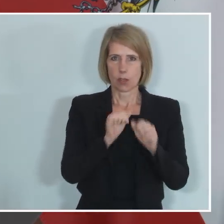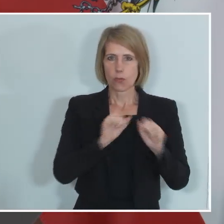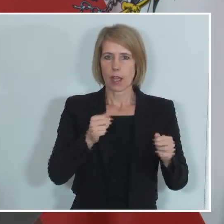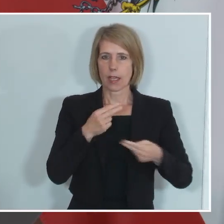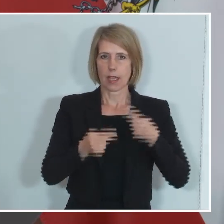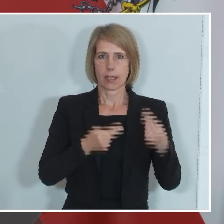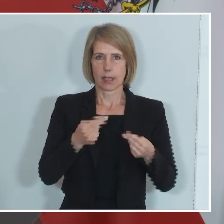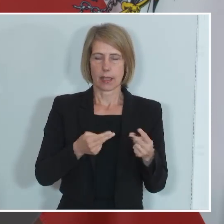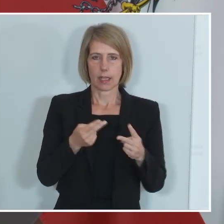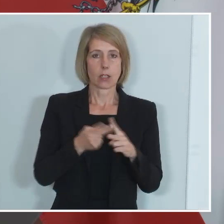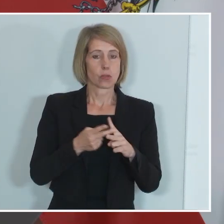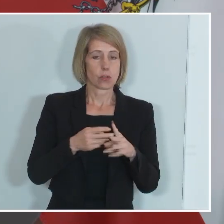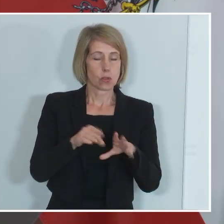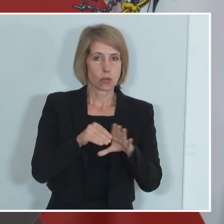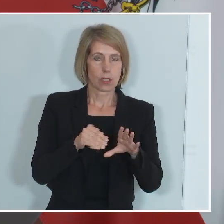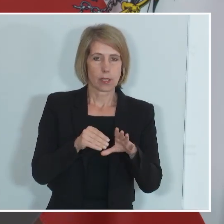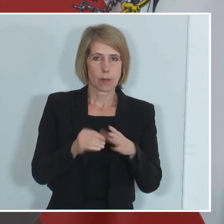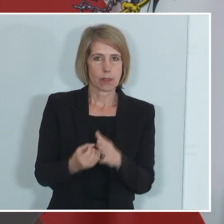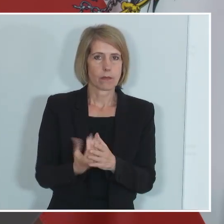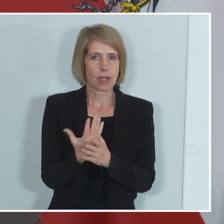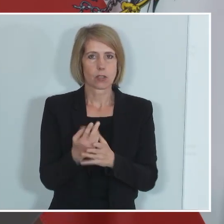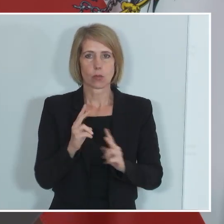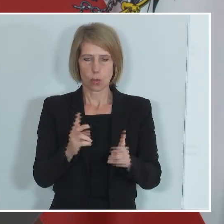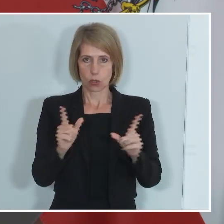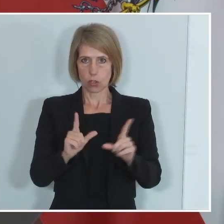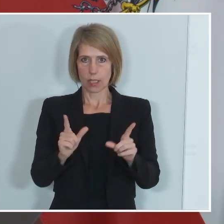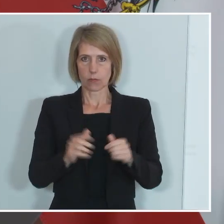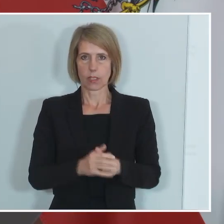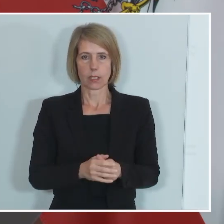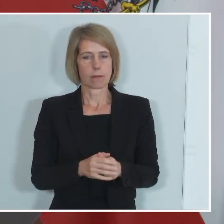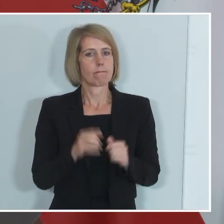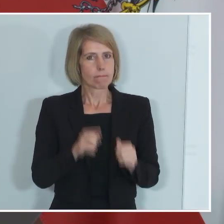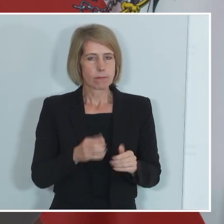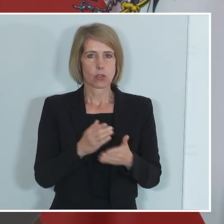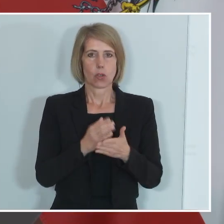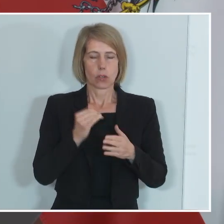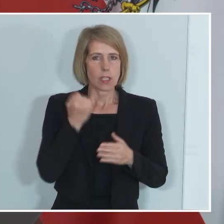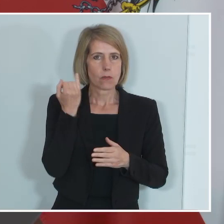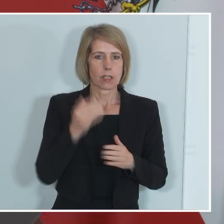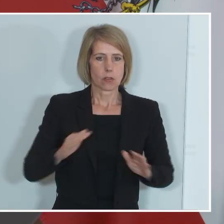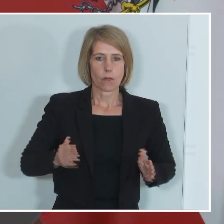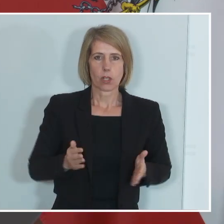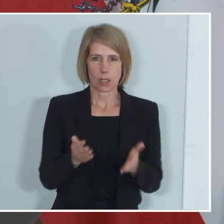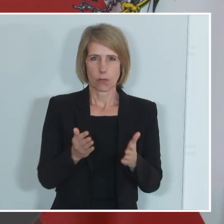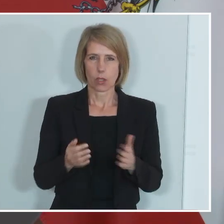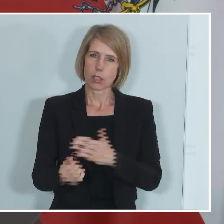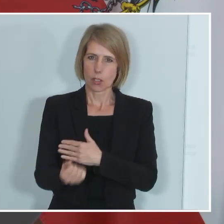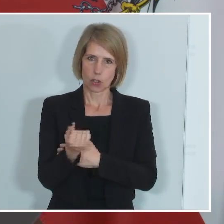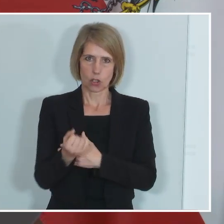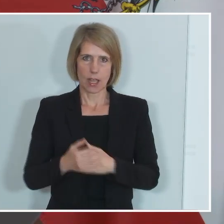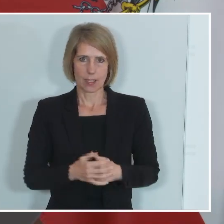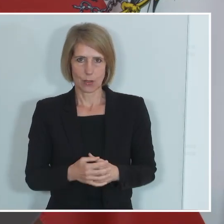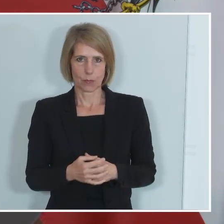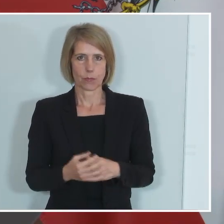den Unternehmen und Wachstum stattfinden konnten, angekurbelt wurden und dass auch die Innovation gefördert und gestärkt wurde. Und